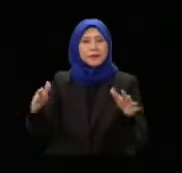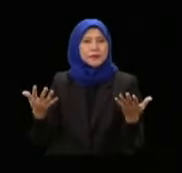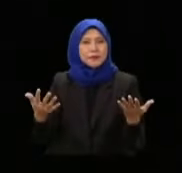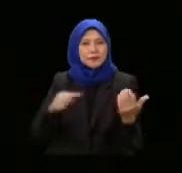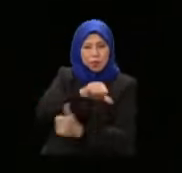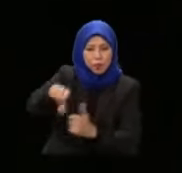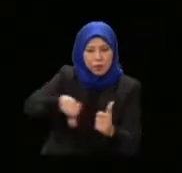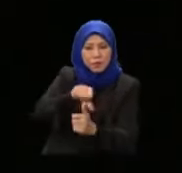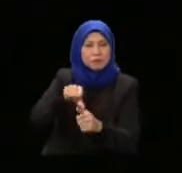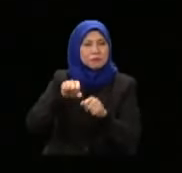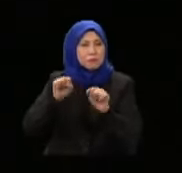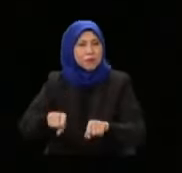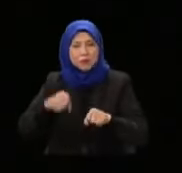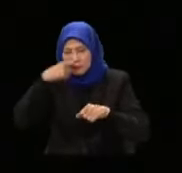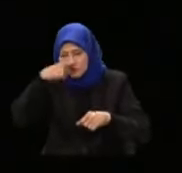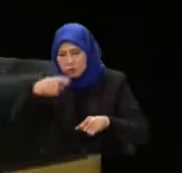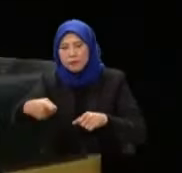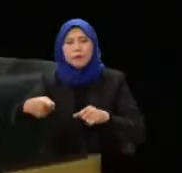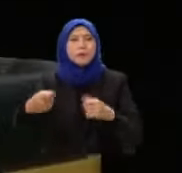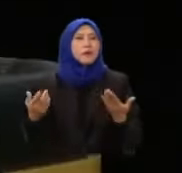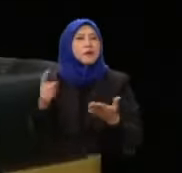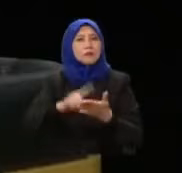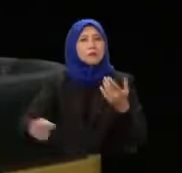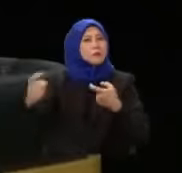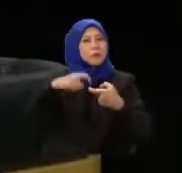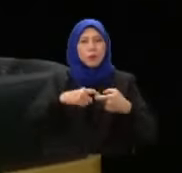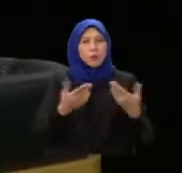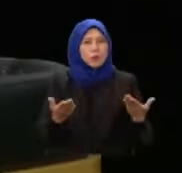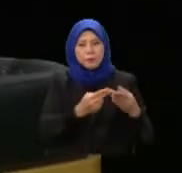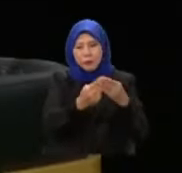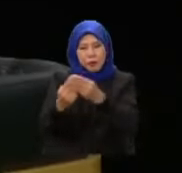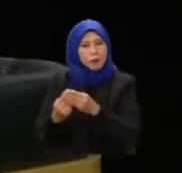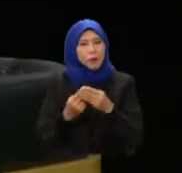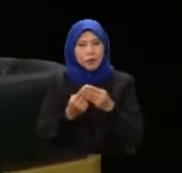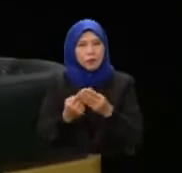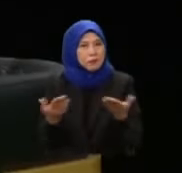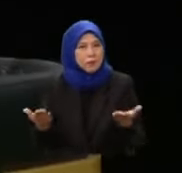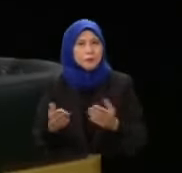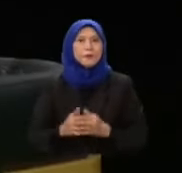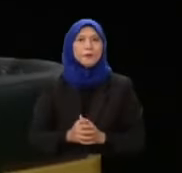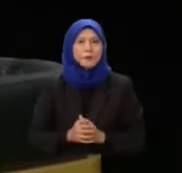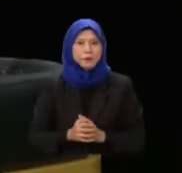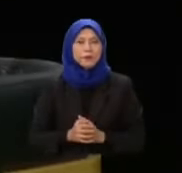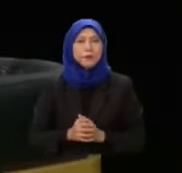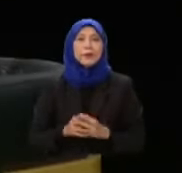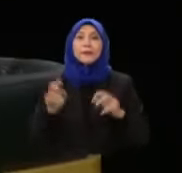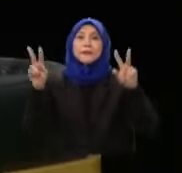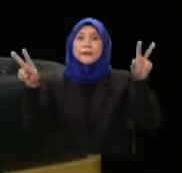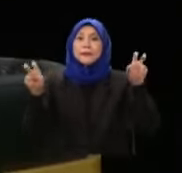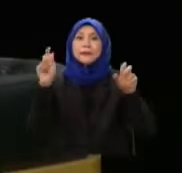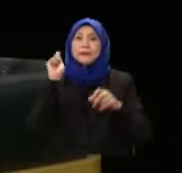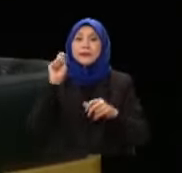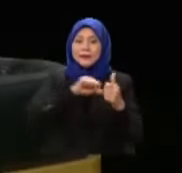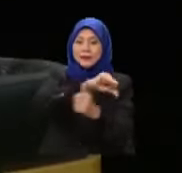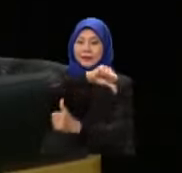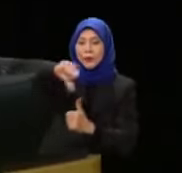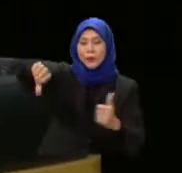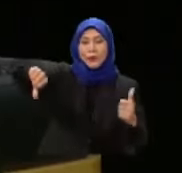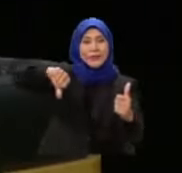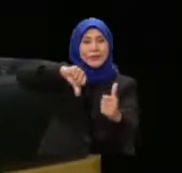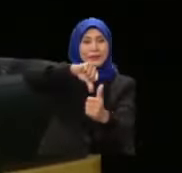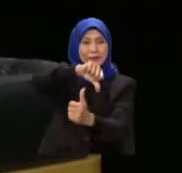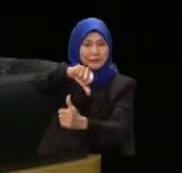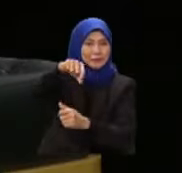tidak kalau kita deal antara ada fisik sosial yang saya sebutkan tadi Rina